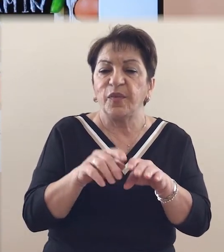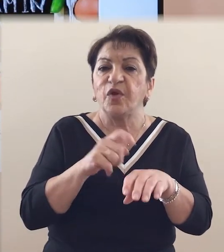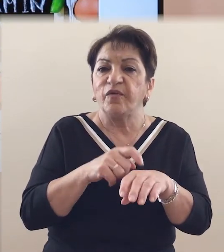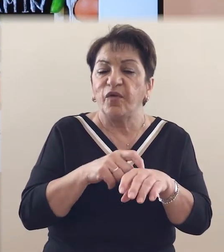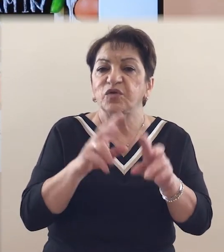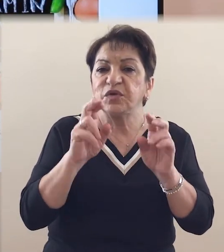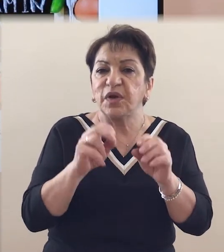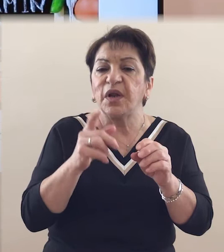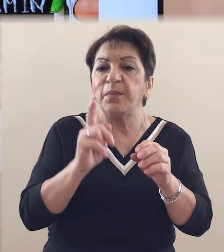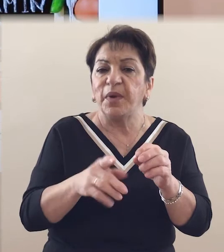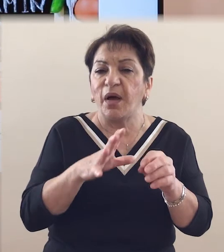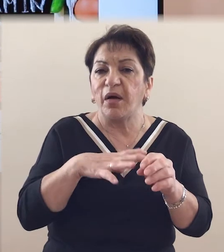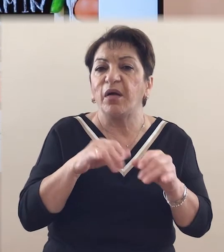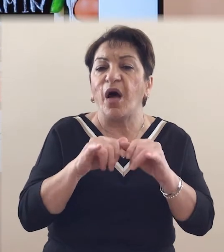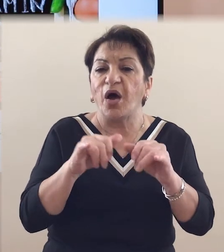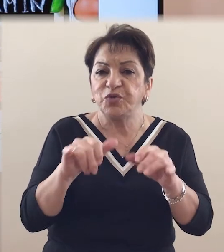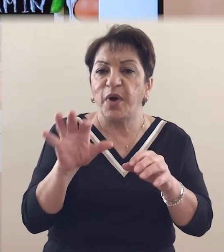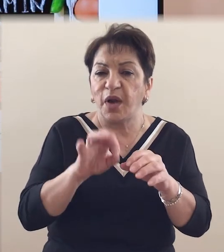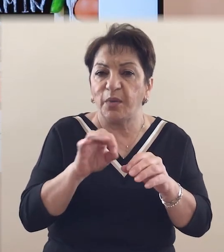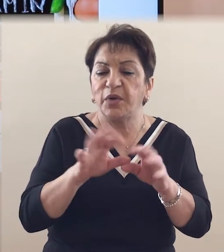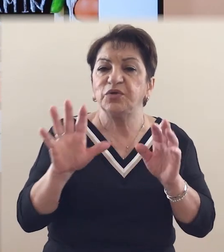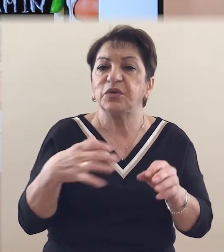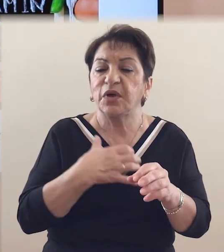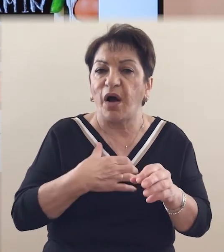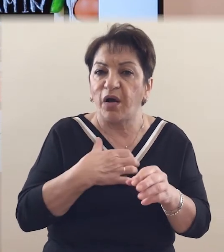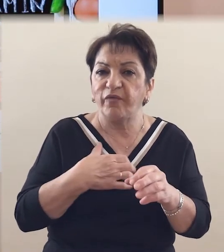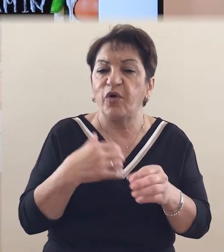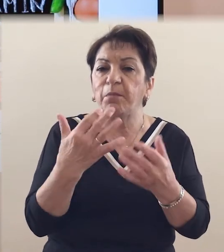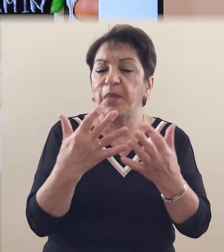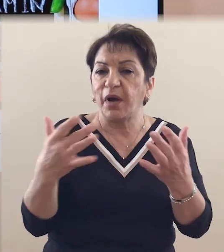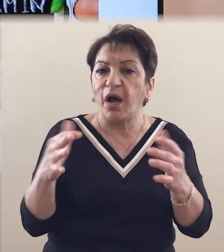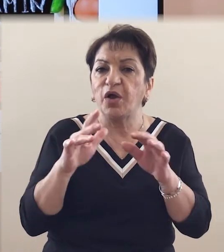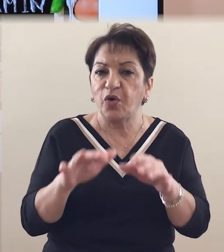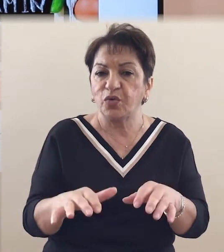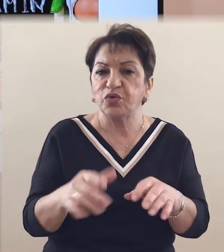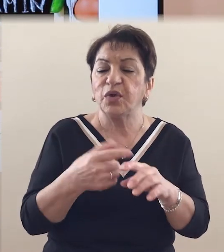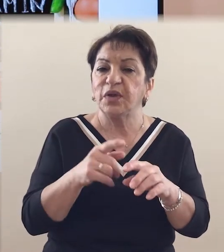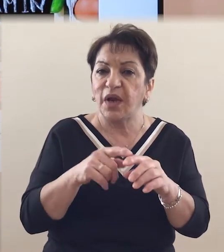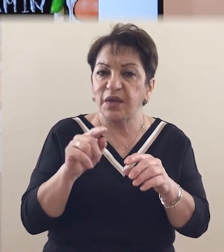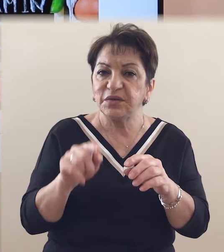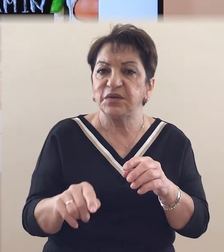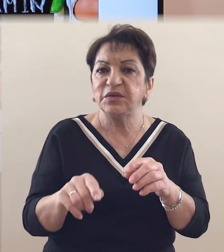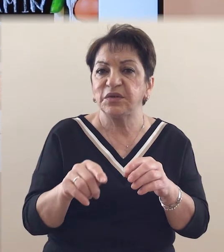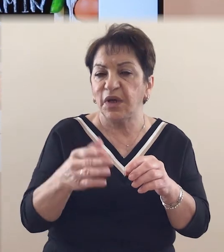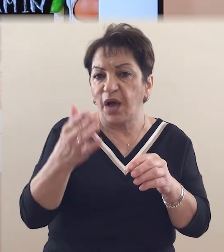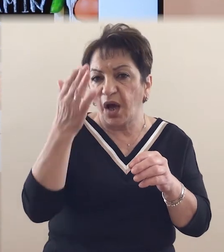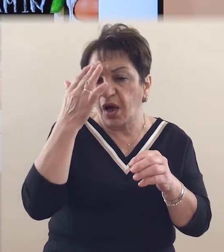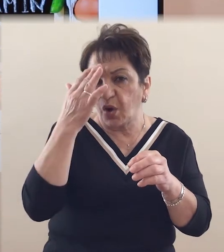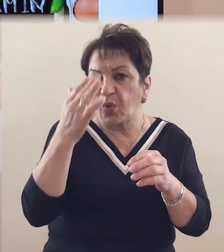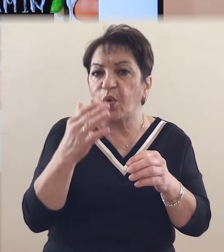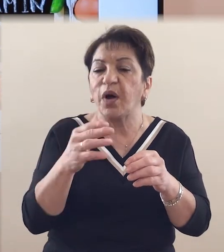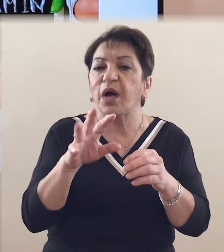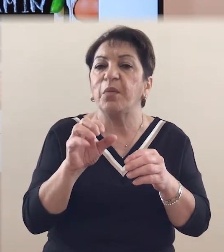Ոսկրերի բնականոն աճման համար չափազանց կարևոր են մի քանի գործոններ։ Դրանցից է գլխուղեղի